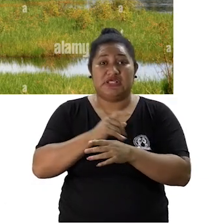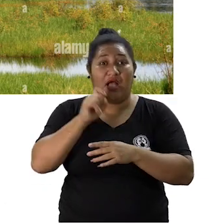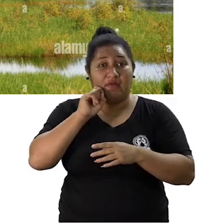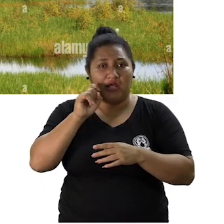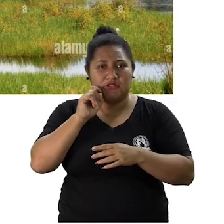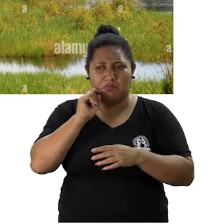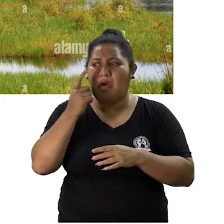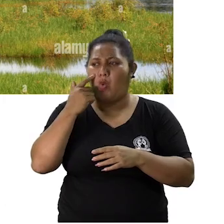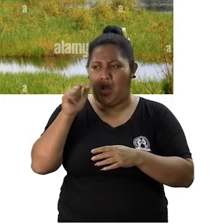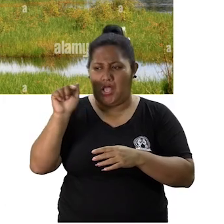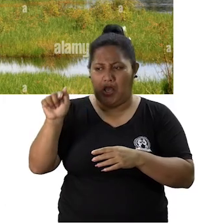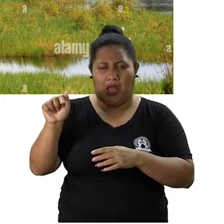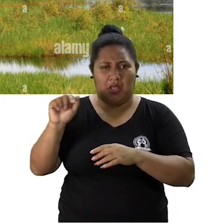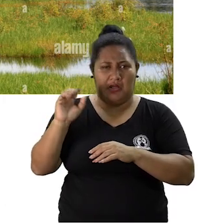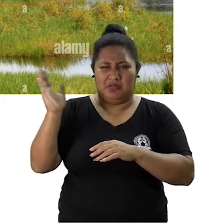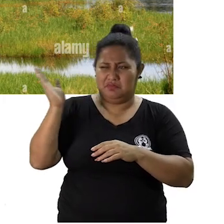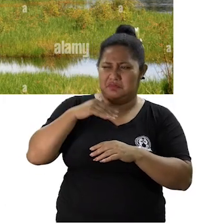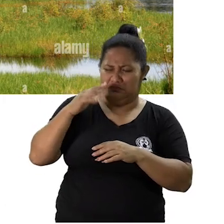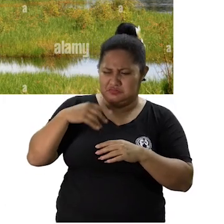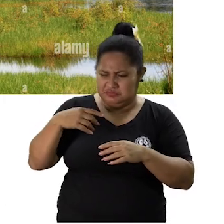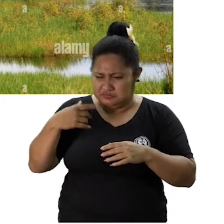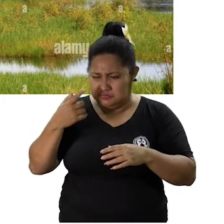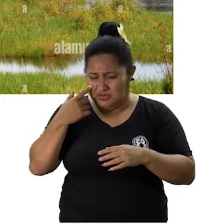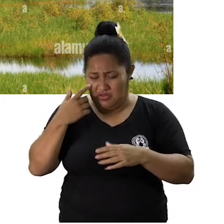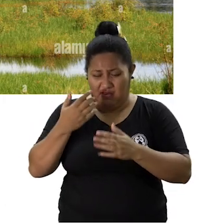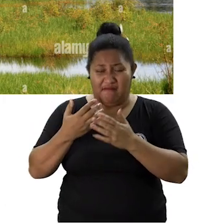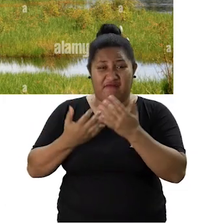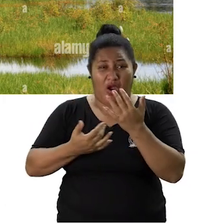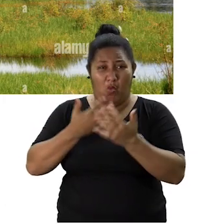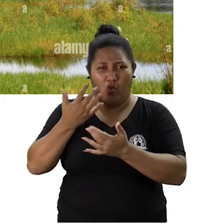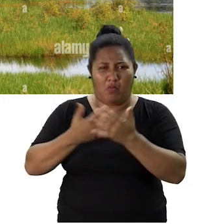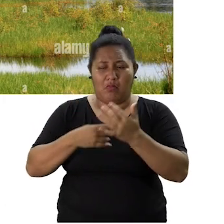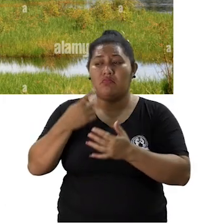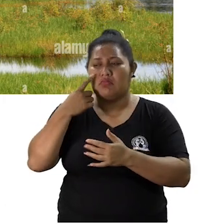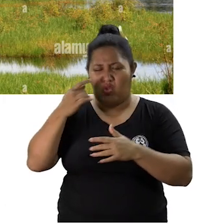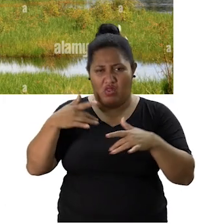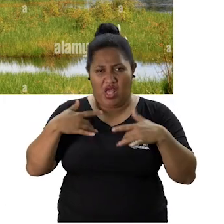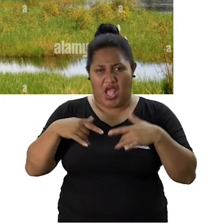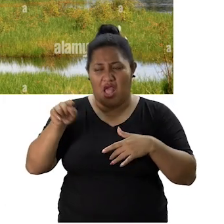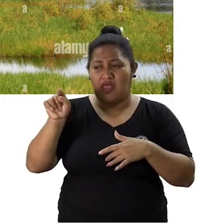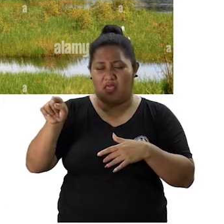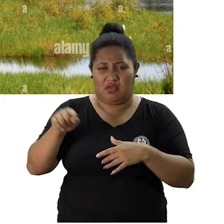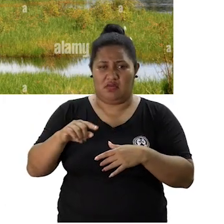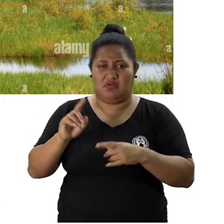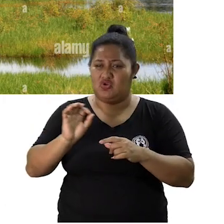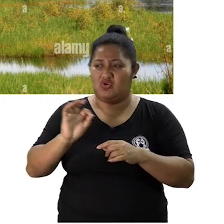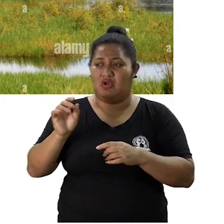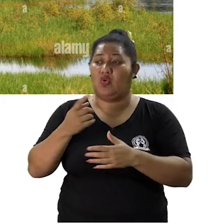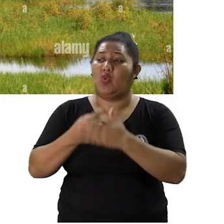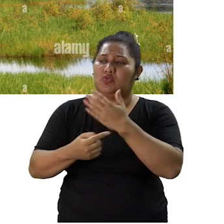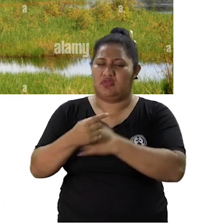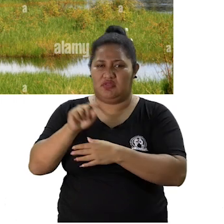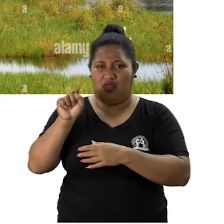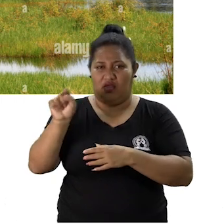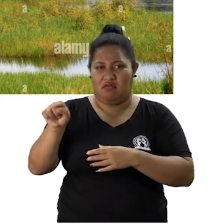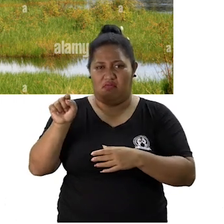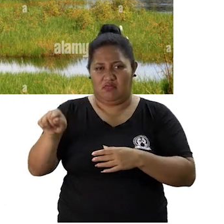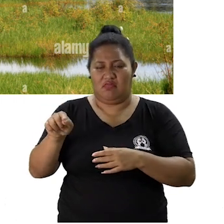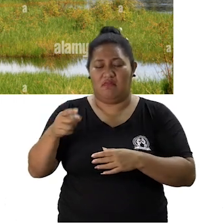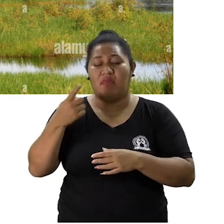tono le taufusi. Whapena hui la I le vau e ola ai. Ia, ele ola I sesi amea, na o ia le taufusi e